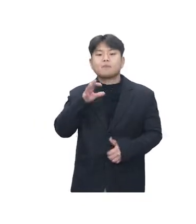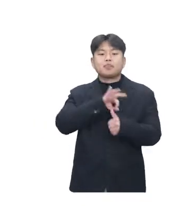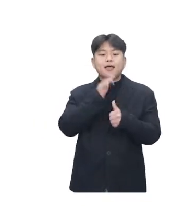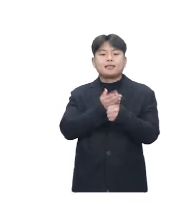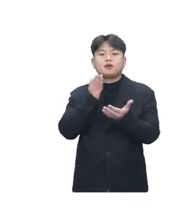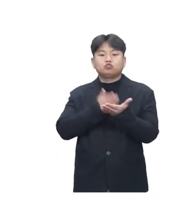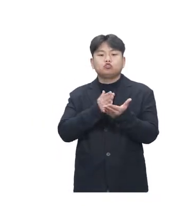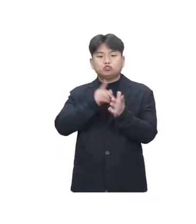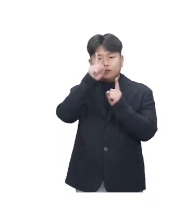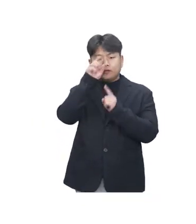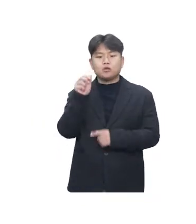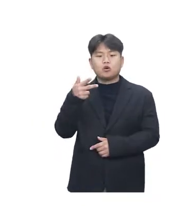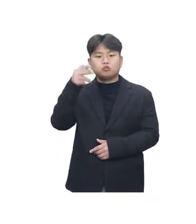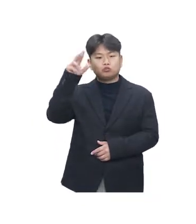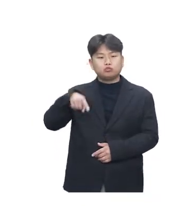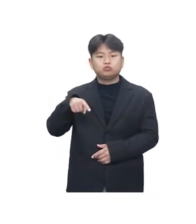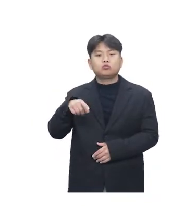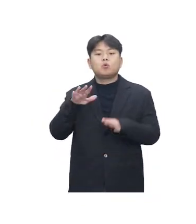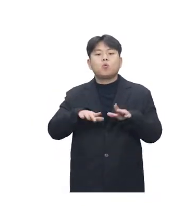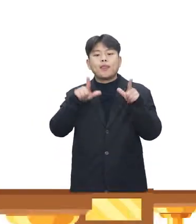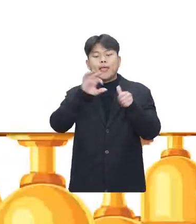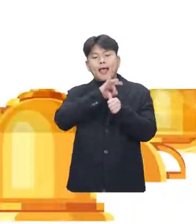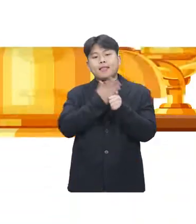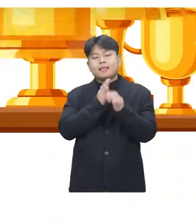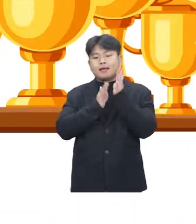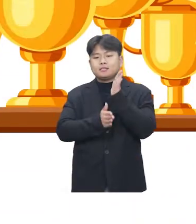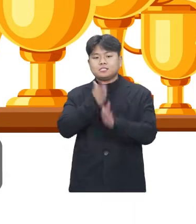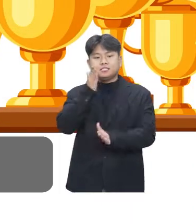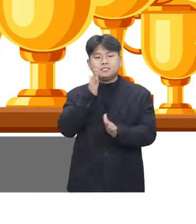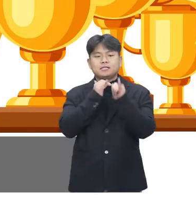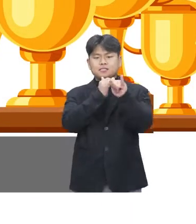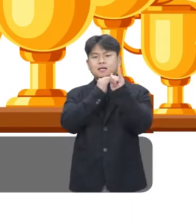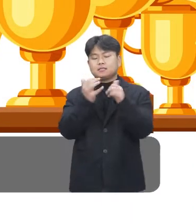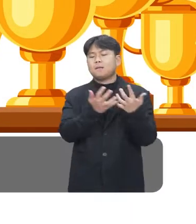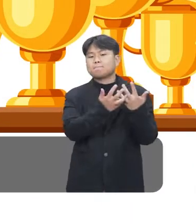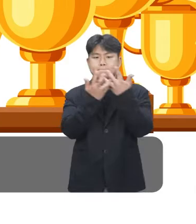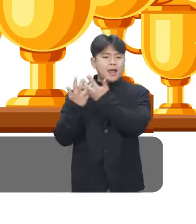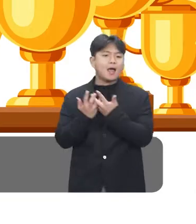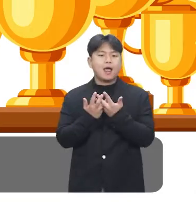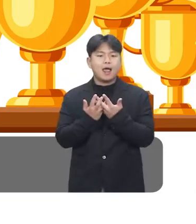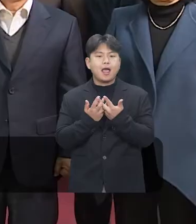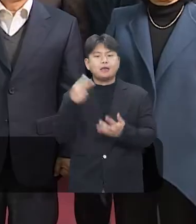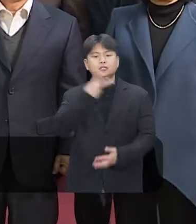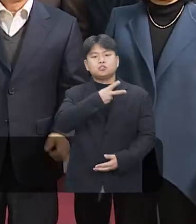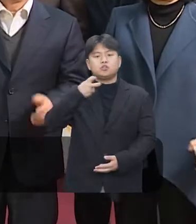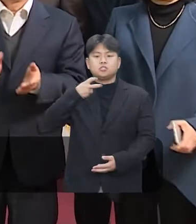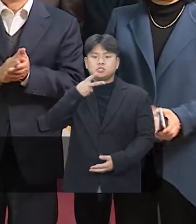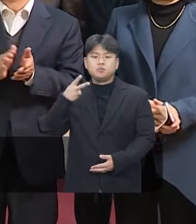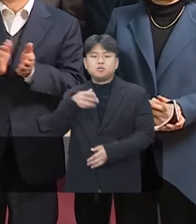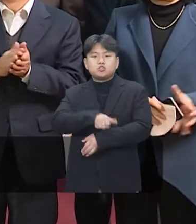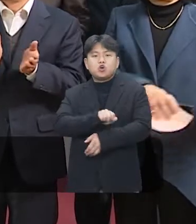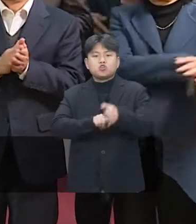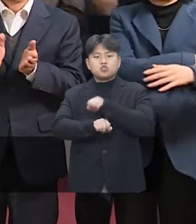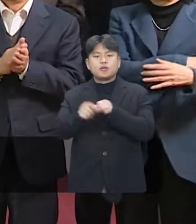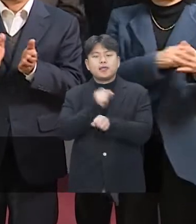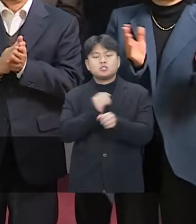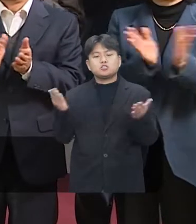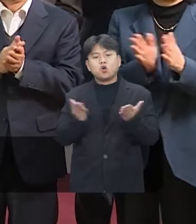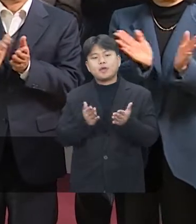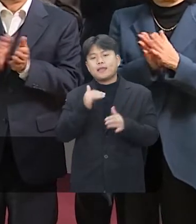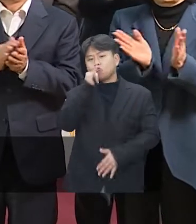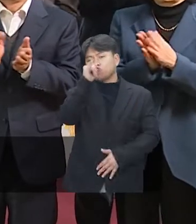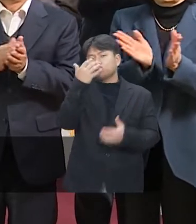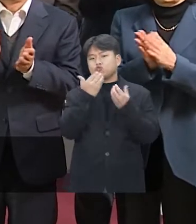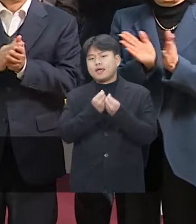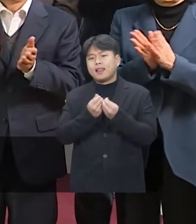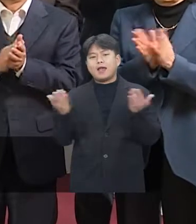안녕하세요. 3분 안양의 이현주입니다. 올해도 안양시에 상이 가득 쌓여가고 있는데요. 2022년 적극행정